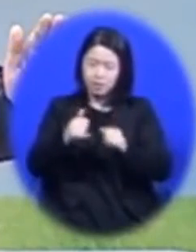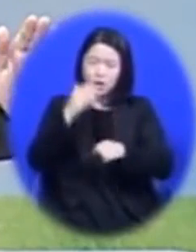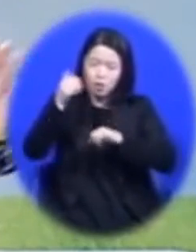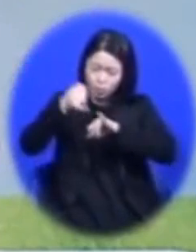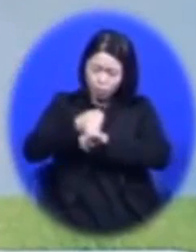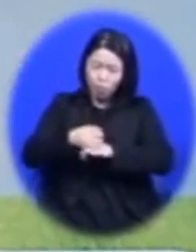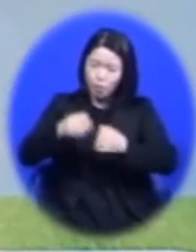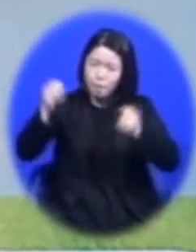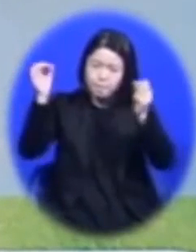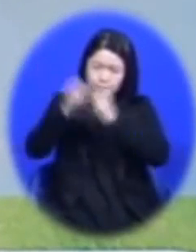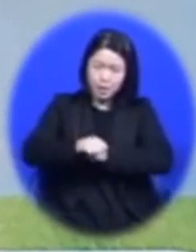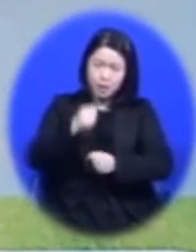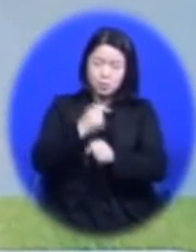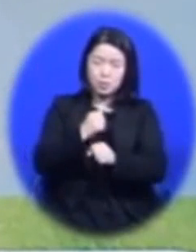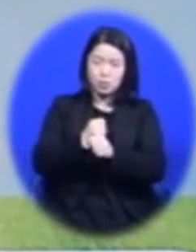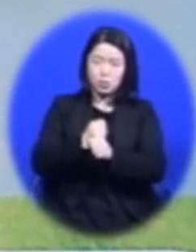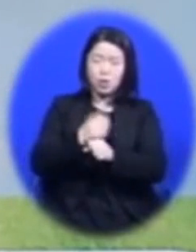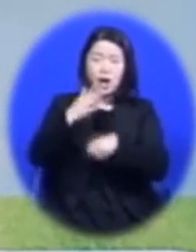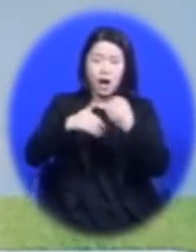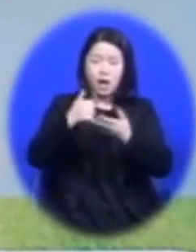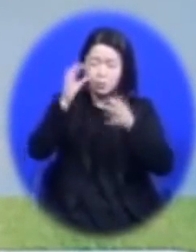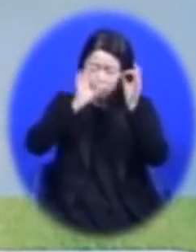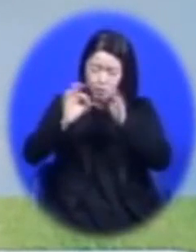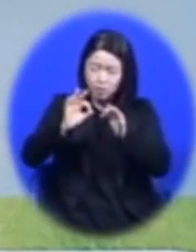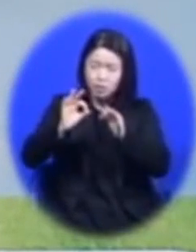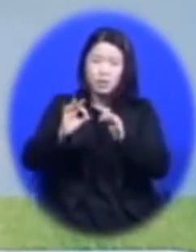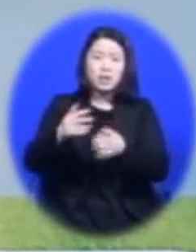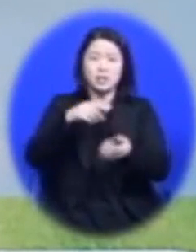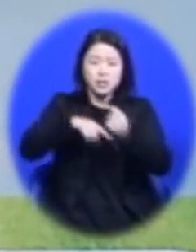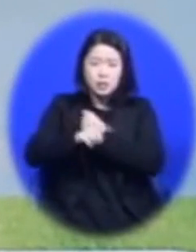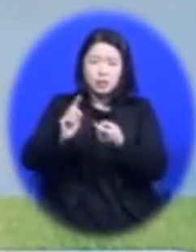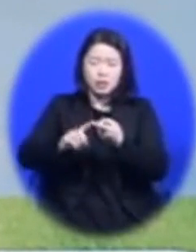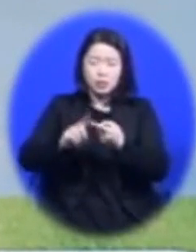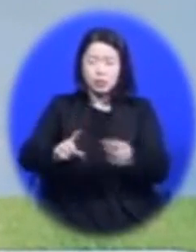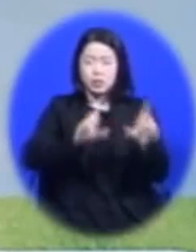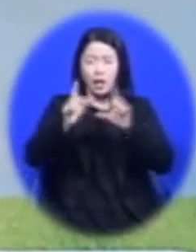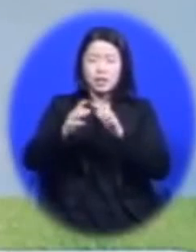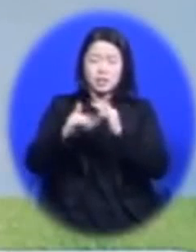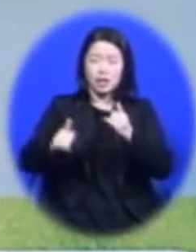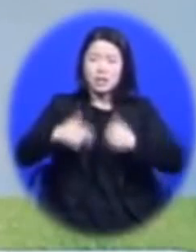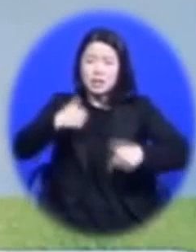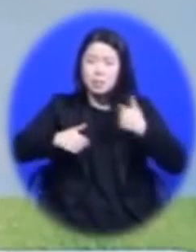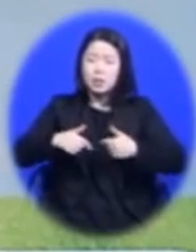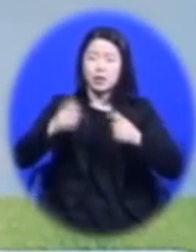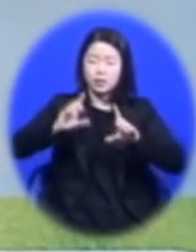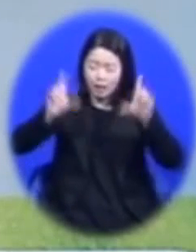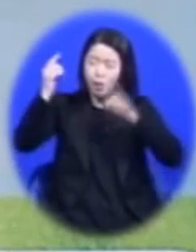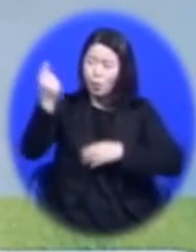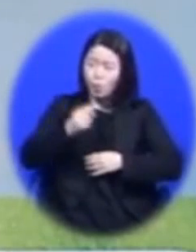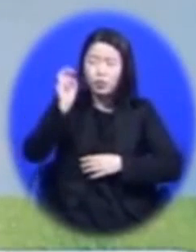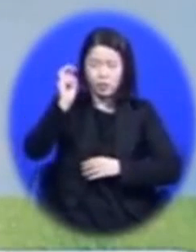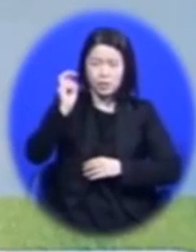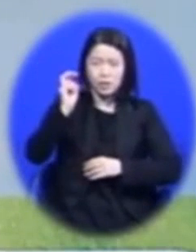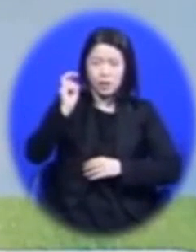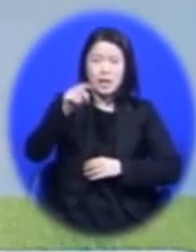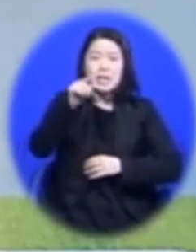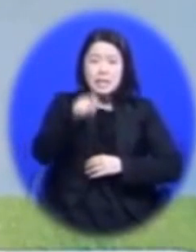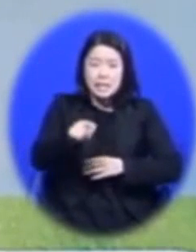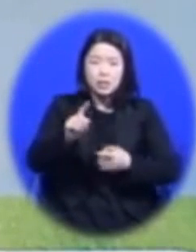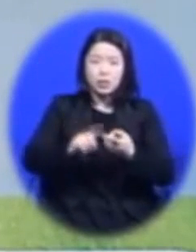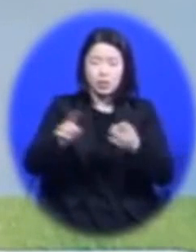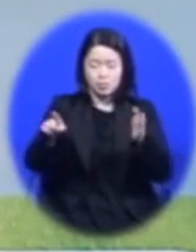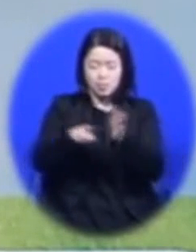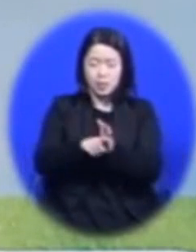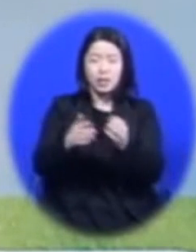멸하시고 주님을 찾고 주님을 사모하고 주님 뜻대로 사는 자는 기뻐할 날이 올 것이라. 그걸 믿기